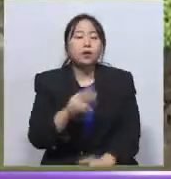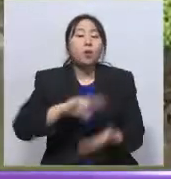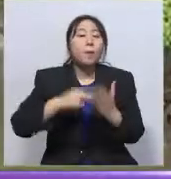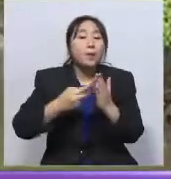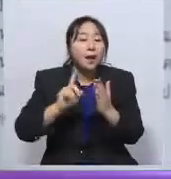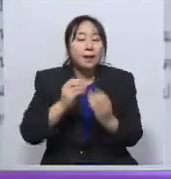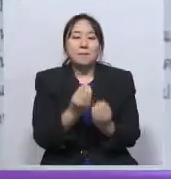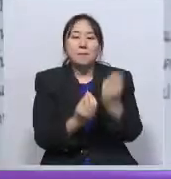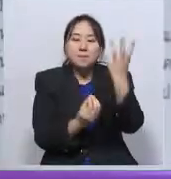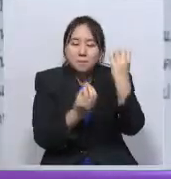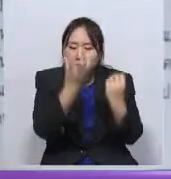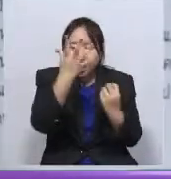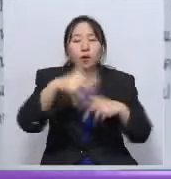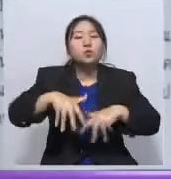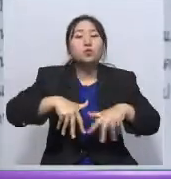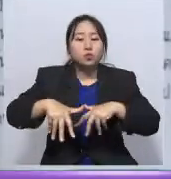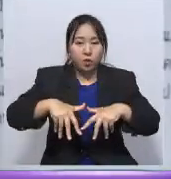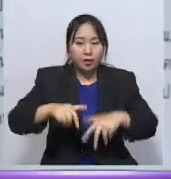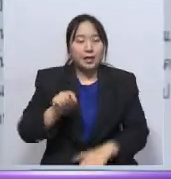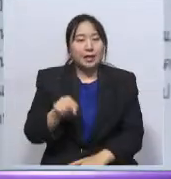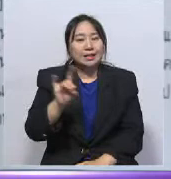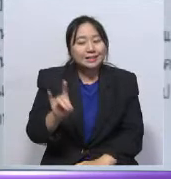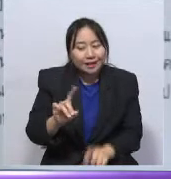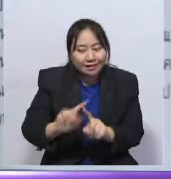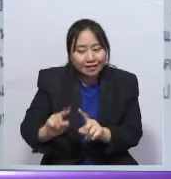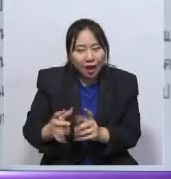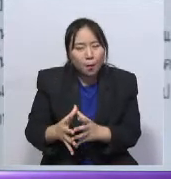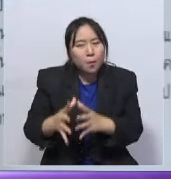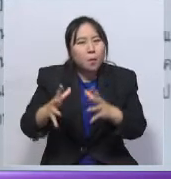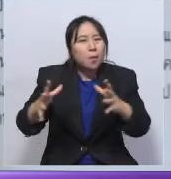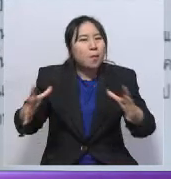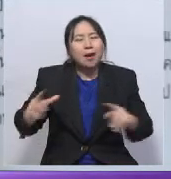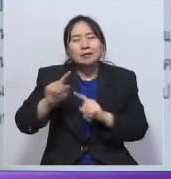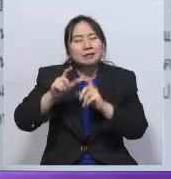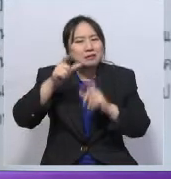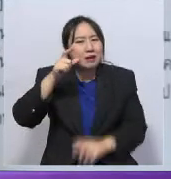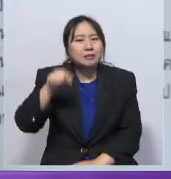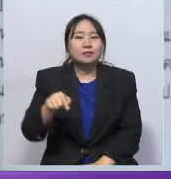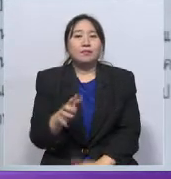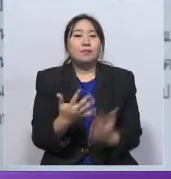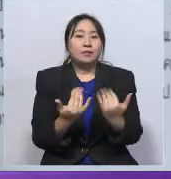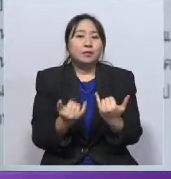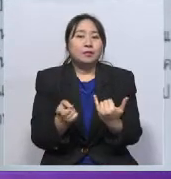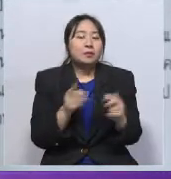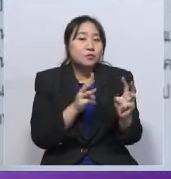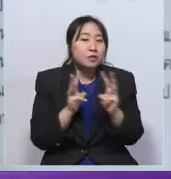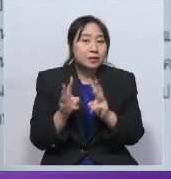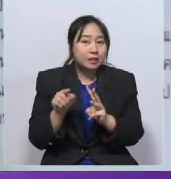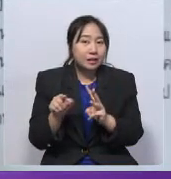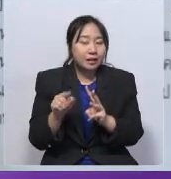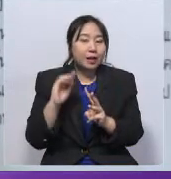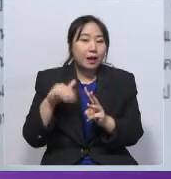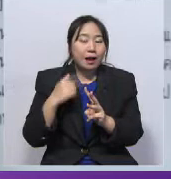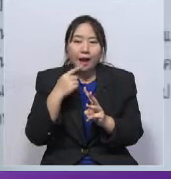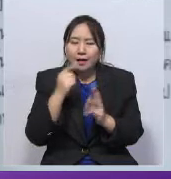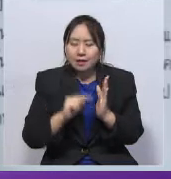ชนแล้วก็เป็นแหล่งเพาะพันธุ์สัตว์น้ำที่ใหญ่ที่สุดอันนี้เป็นหนทางที่ว่าไปจากเริ่